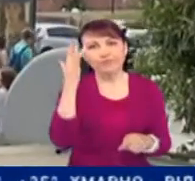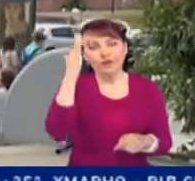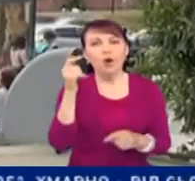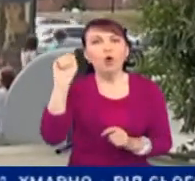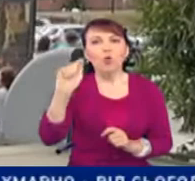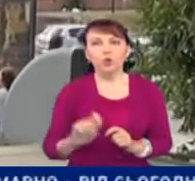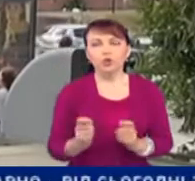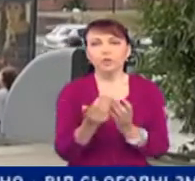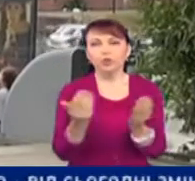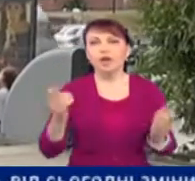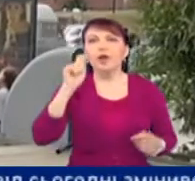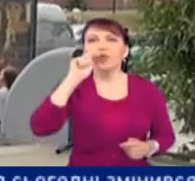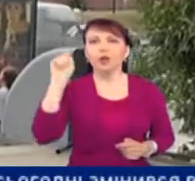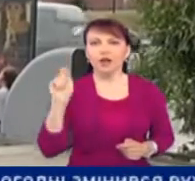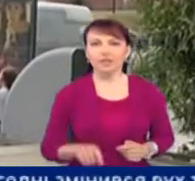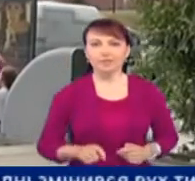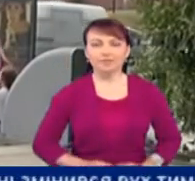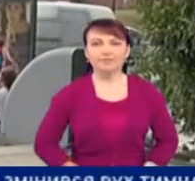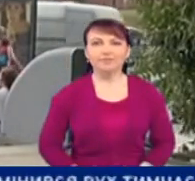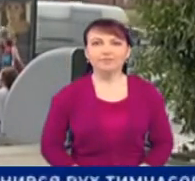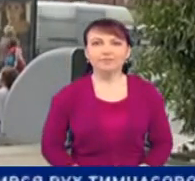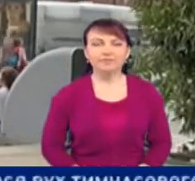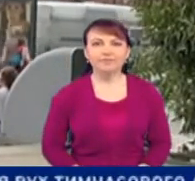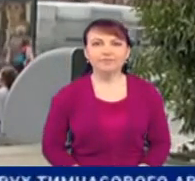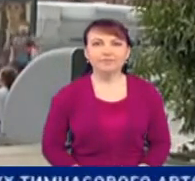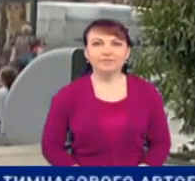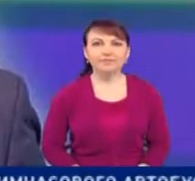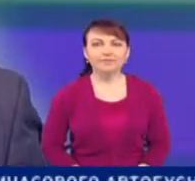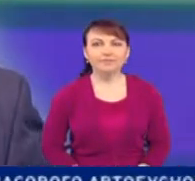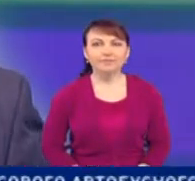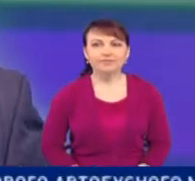Софія Сидорчак, Дмитро Мушинський, Олександр Степанов, телеканал Київ.